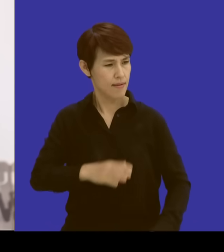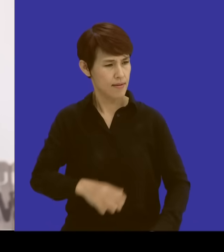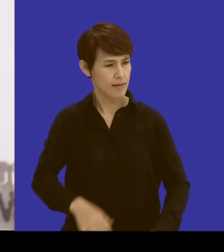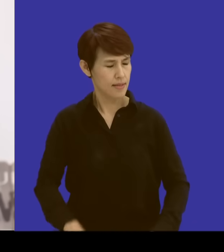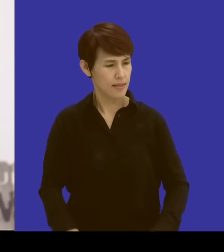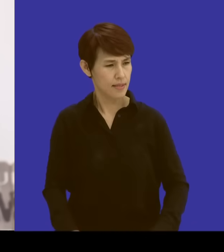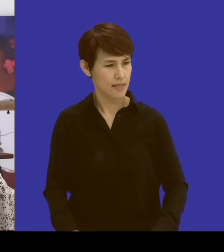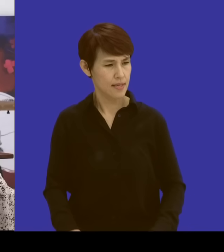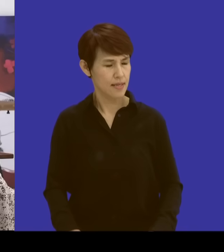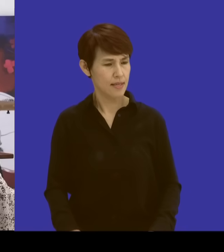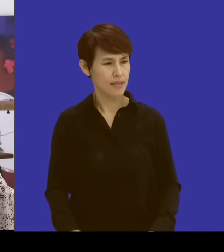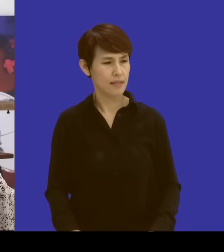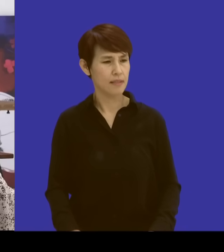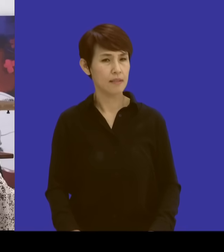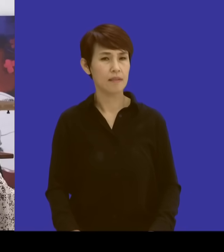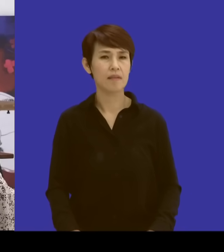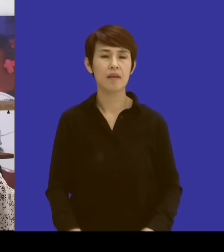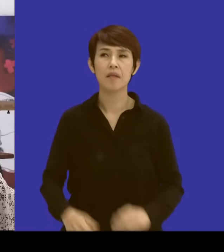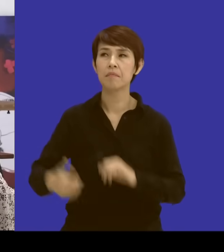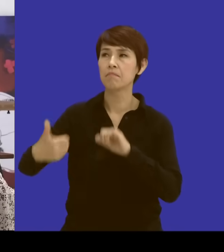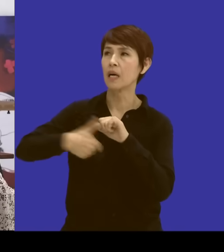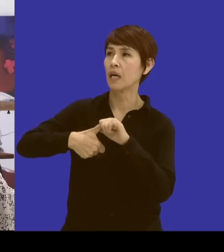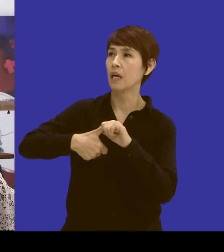하고 딱 나가시는 거예요.